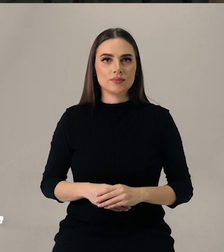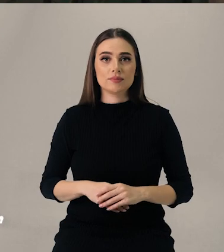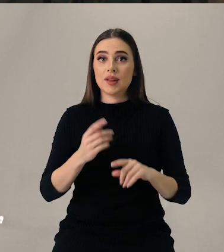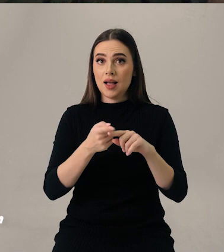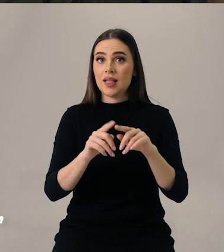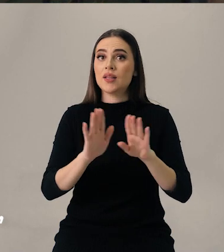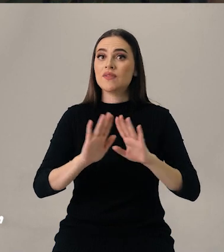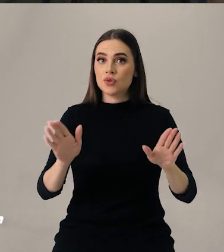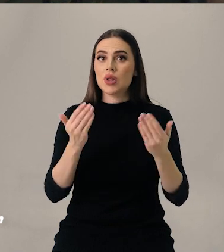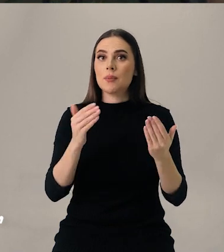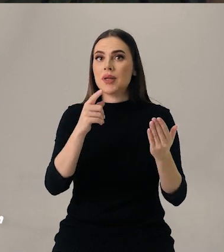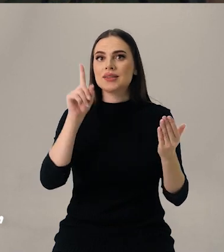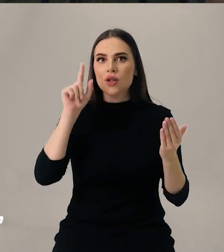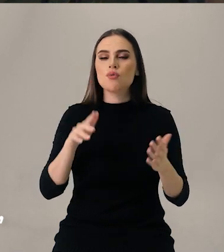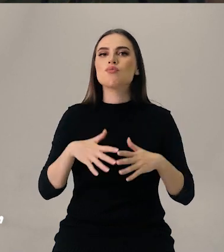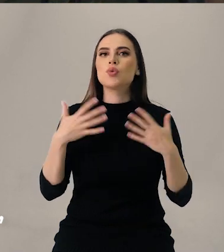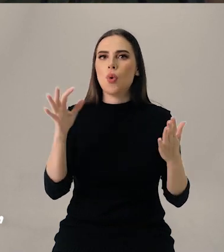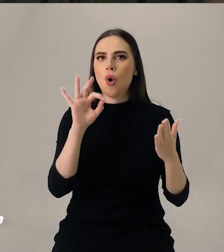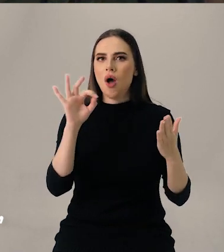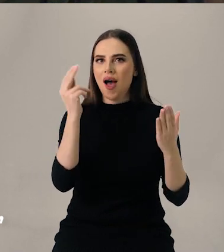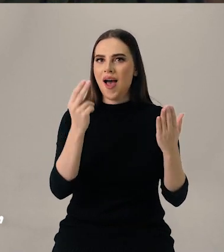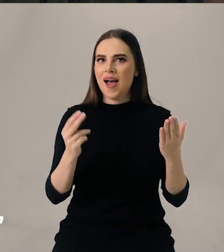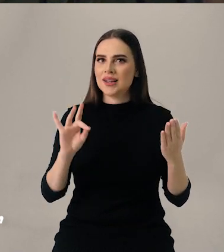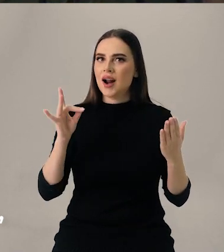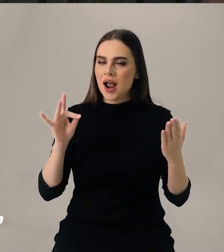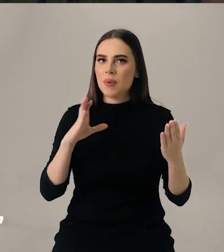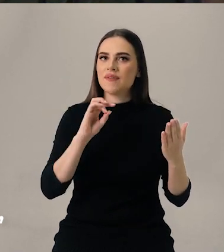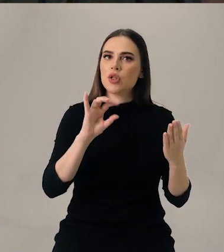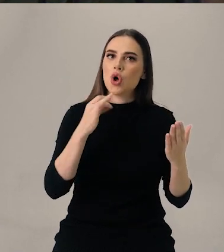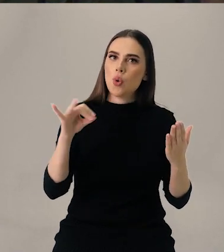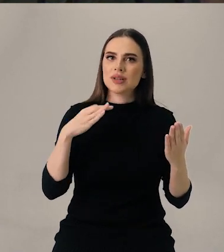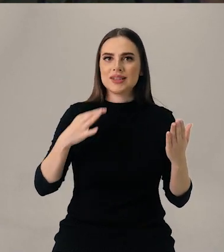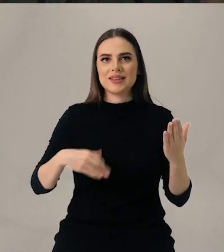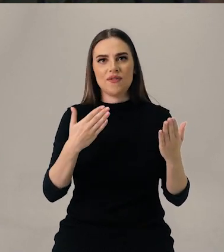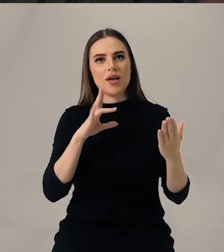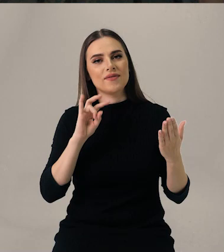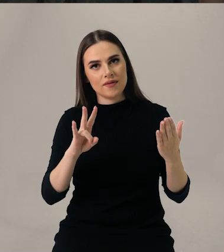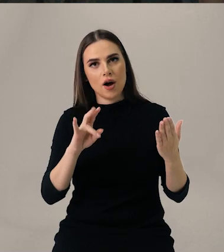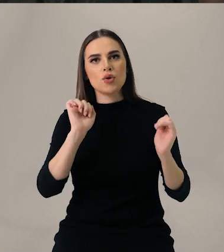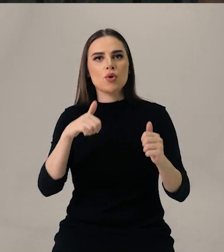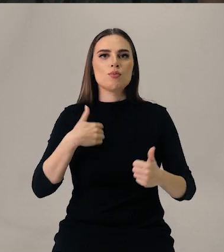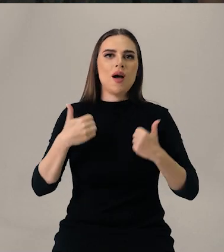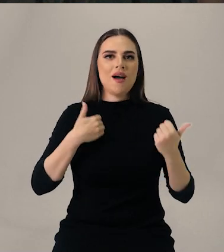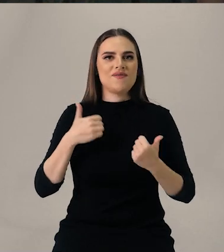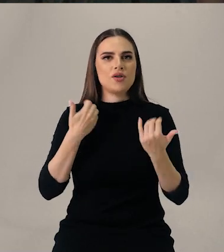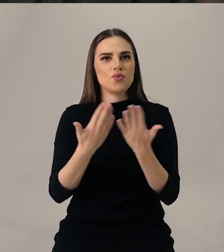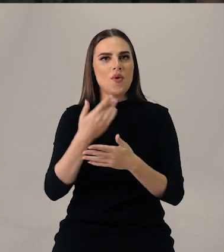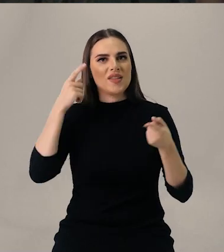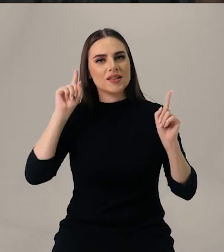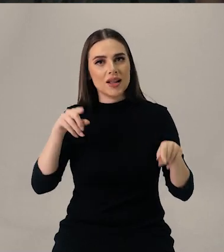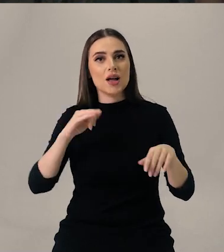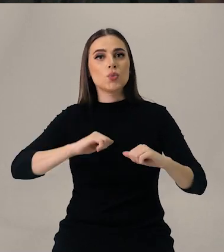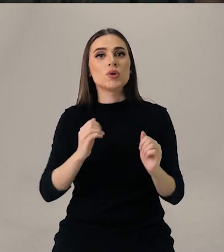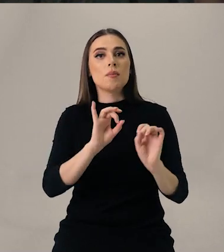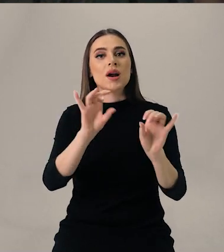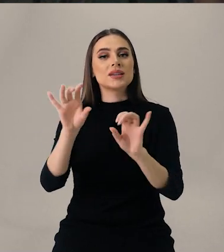На этом все. Теперь ты знаешь больше о картине Репина «Иван Грозный и сын его Иван». Сможешь похвастаться новыми знаниями на уроках и рассказать друзьям, что